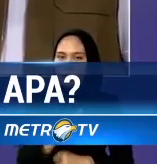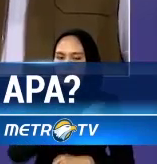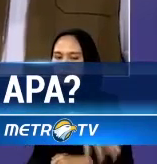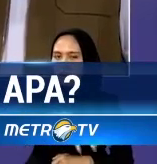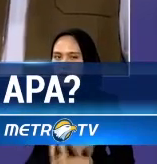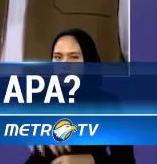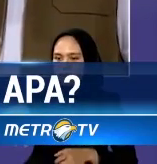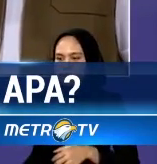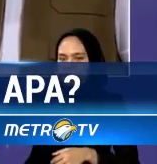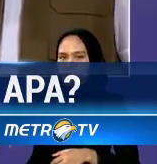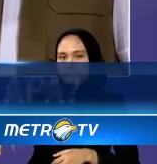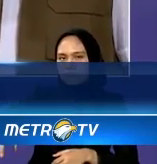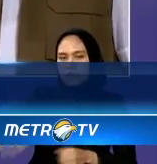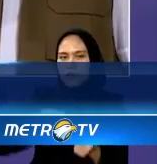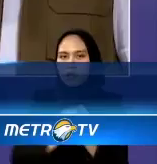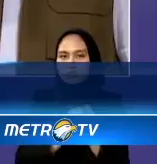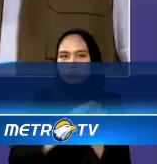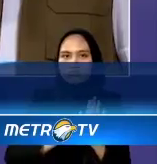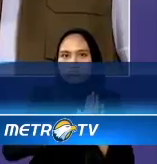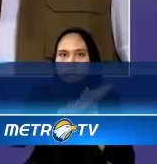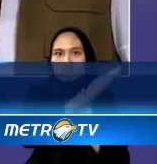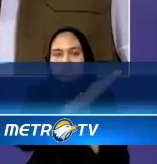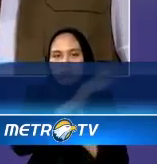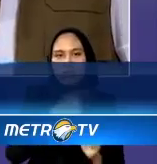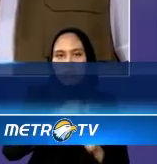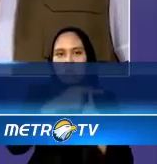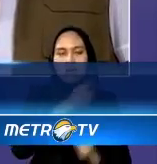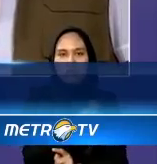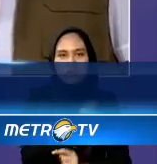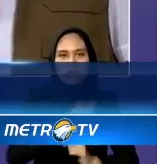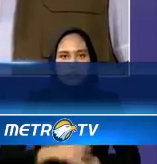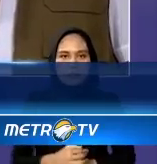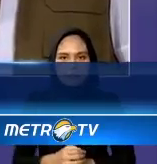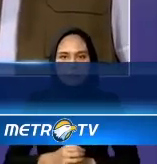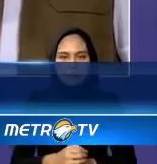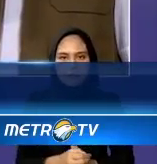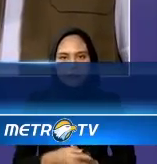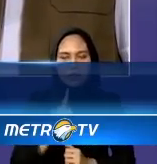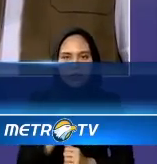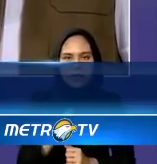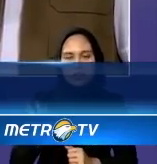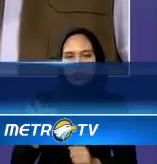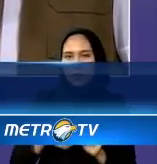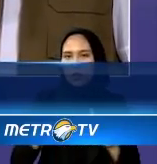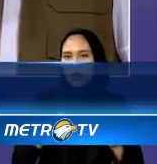daerah yang meningkat, sebagai contoh ada zona risiko dari